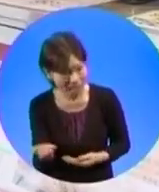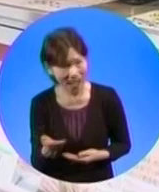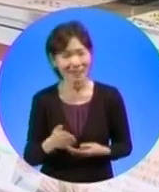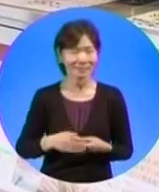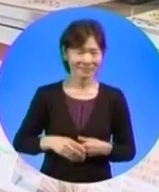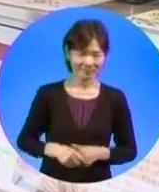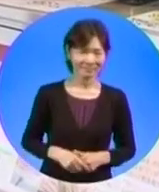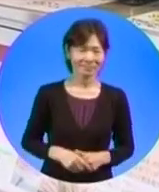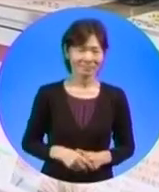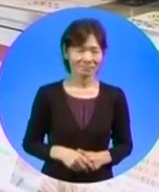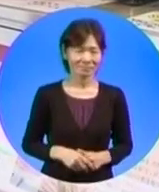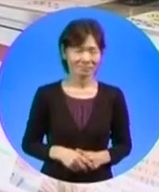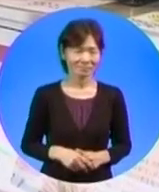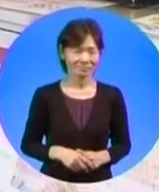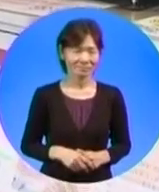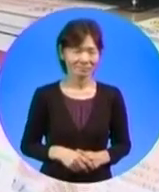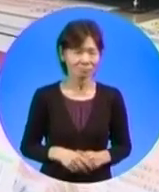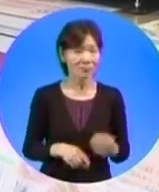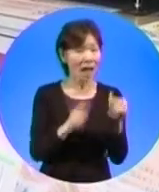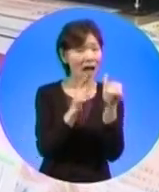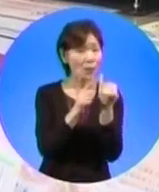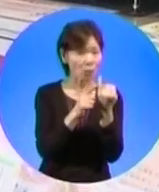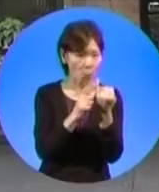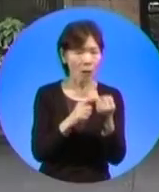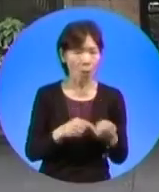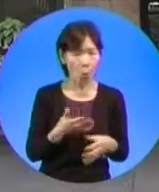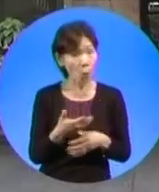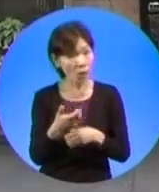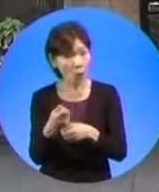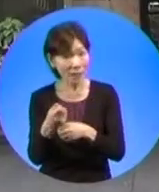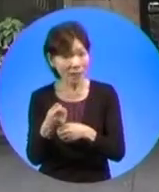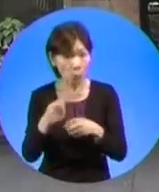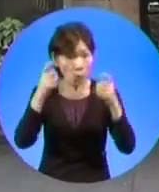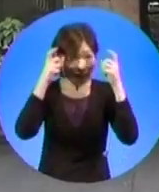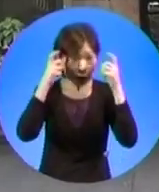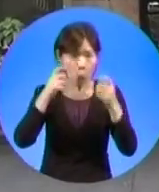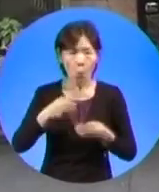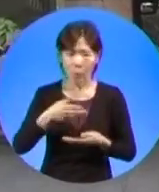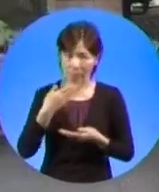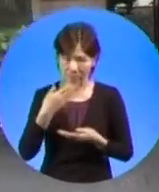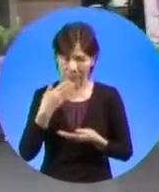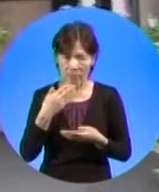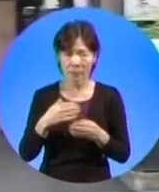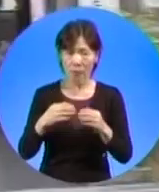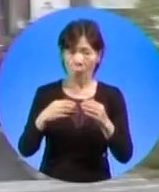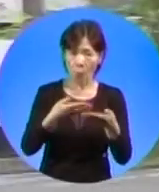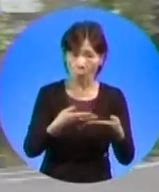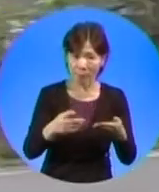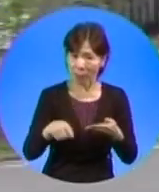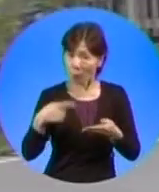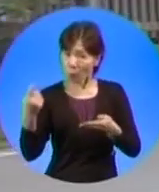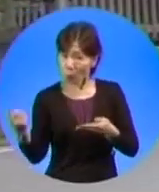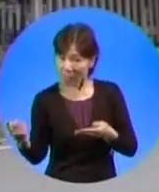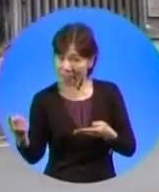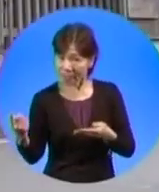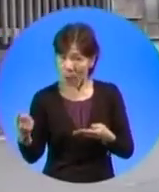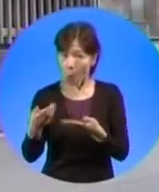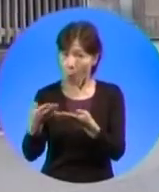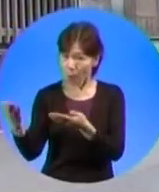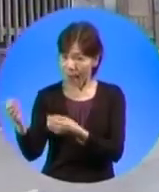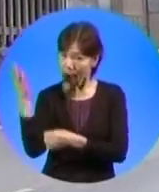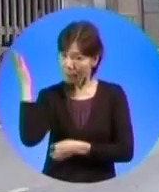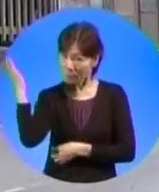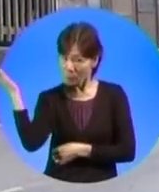たら。 さて、こだわりのお肉を味わうため内藤さんはマルショー精肉店の隣に